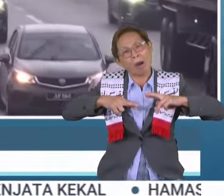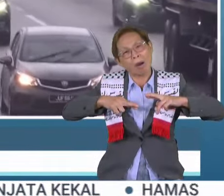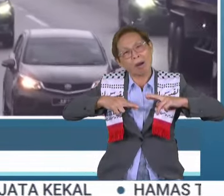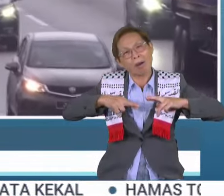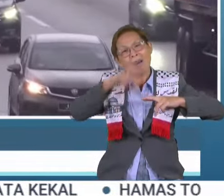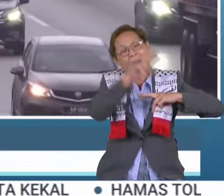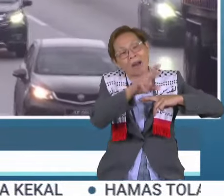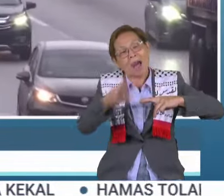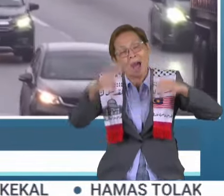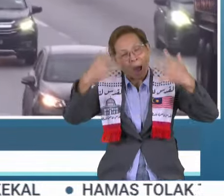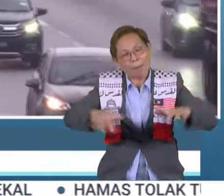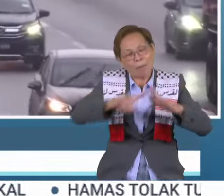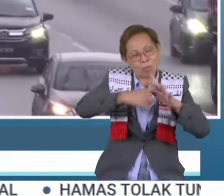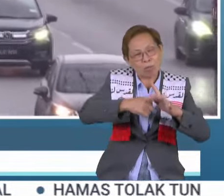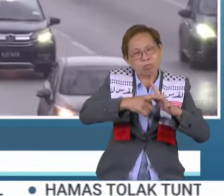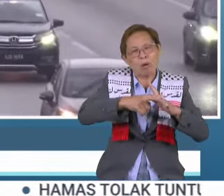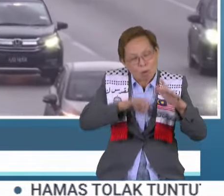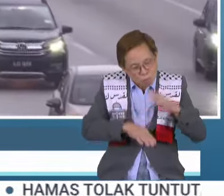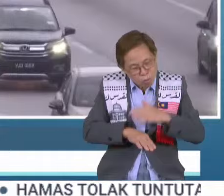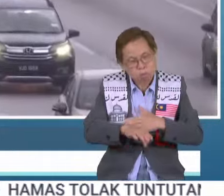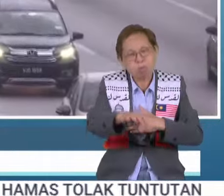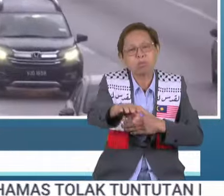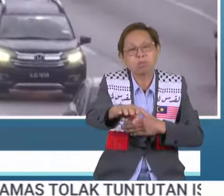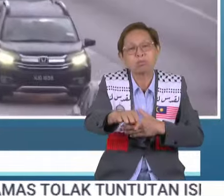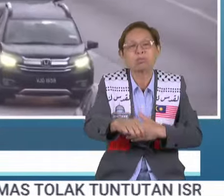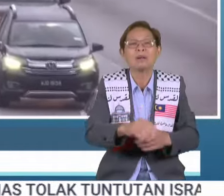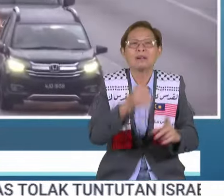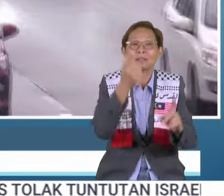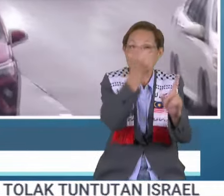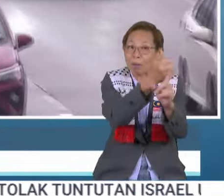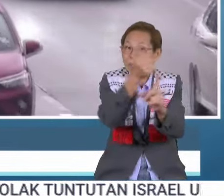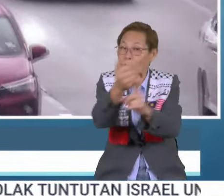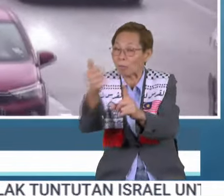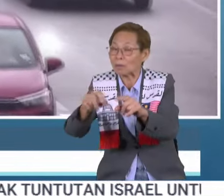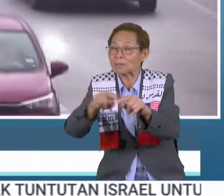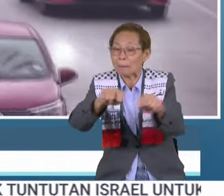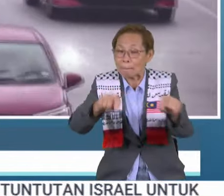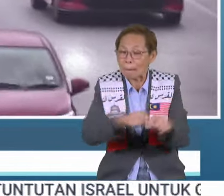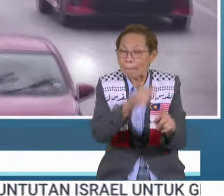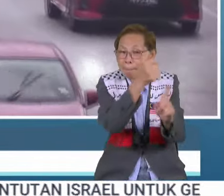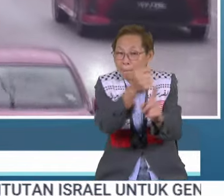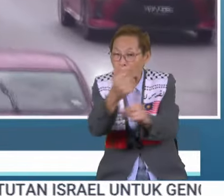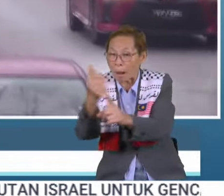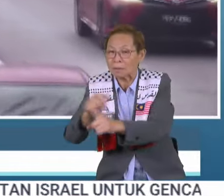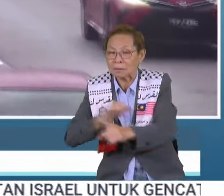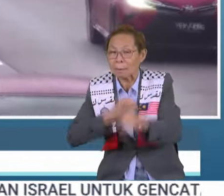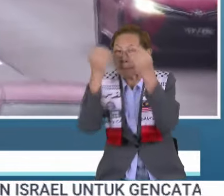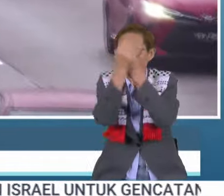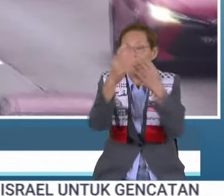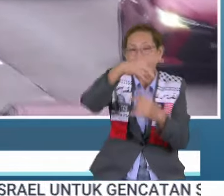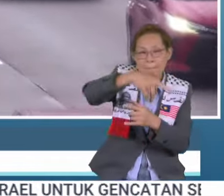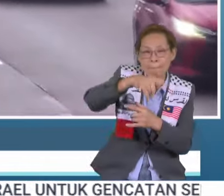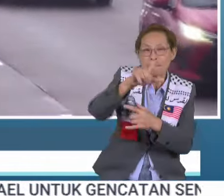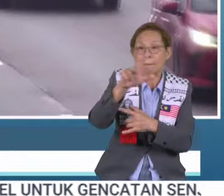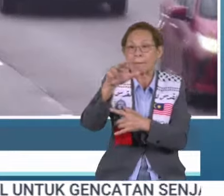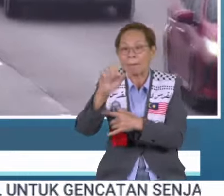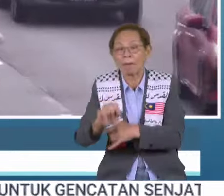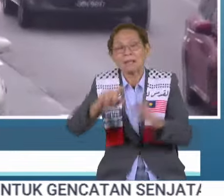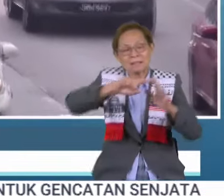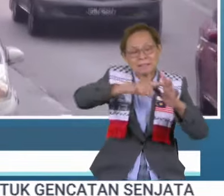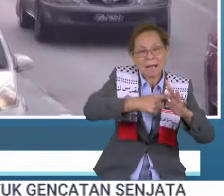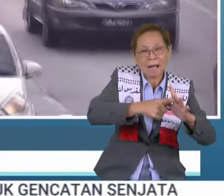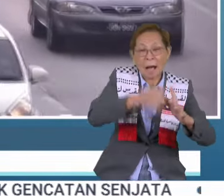sebentar sebelum memulakan perjalanan ke destinasi masing-masing. Saya juga ingin sampaikan Plus memaklumkan